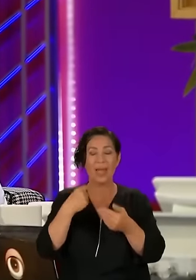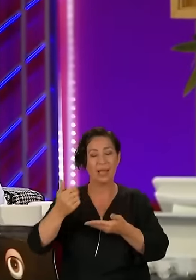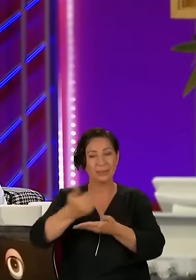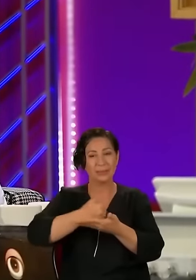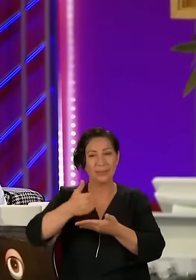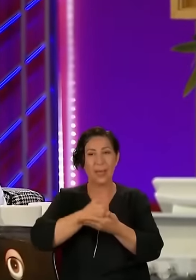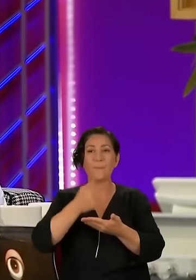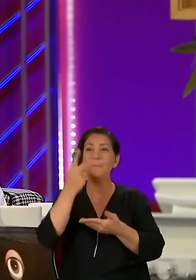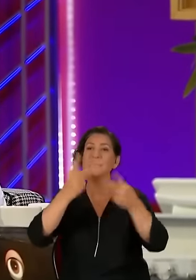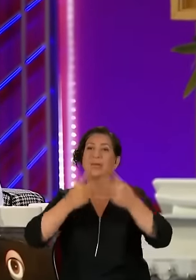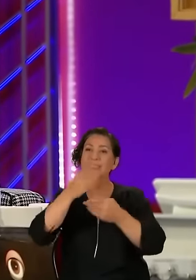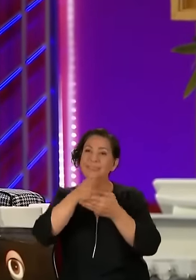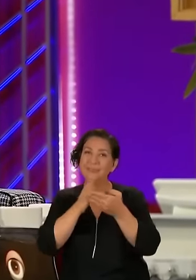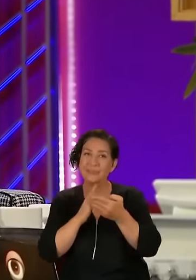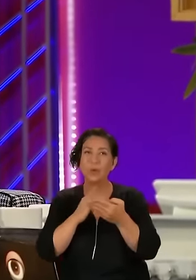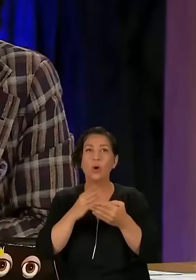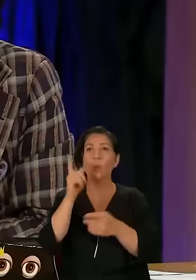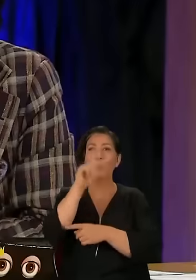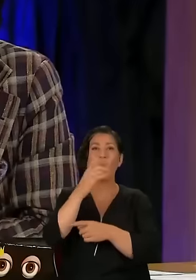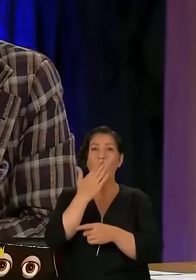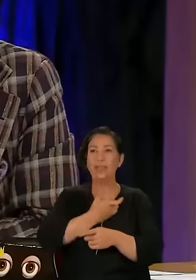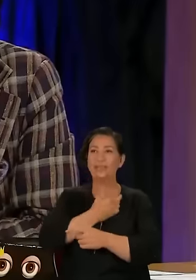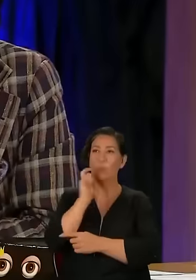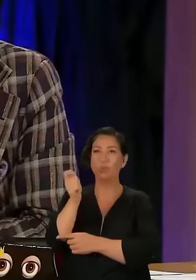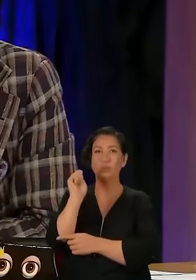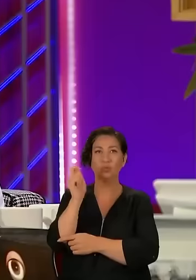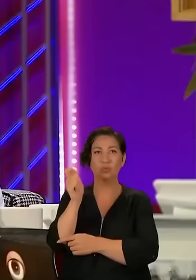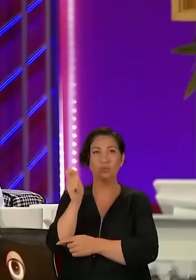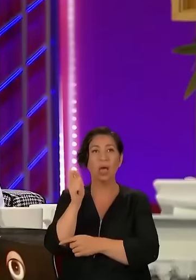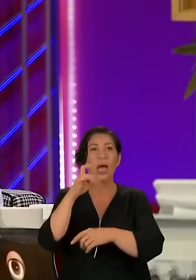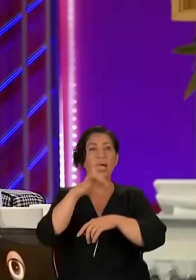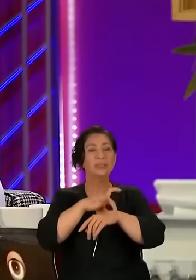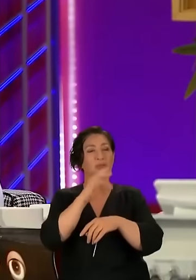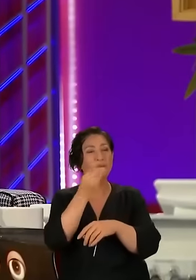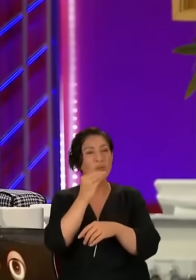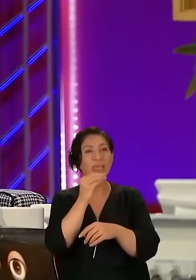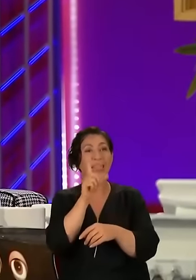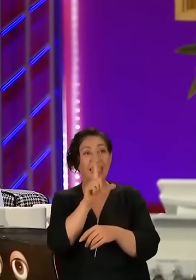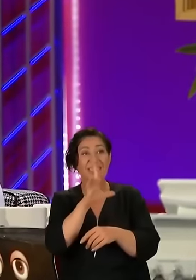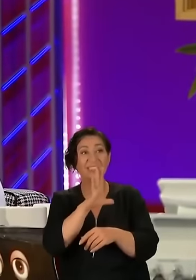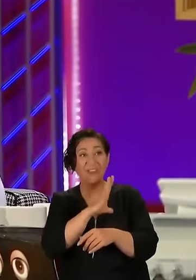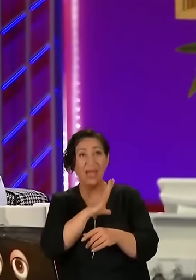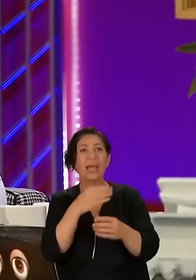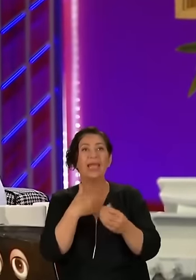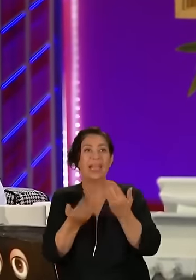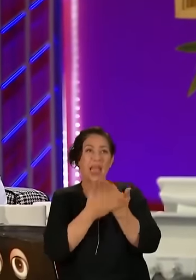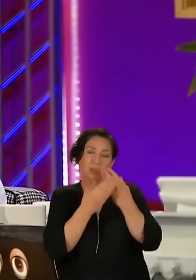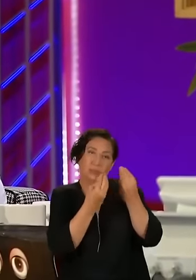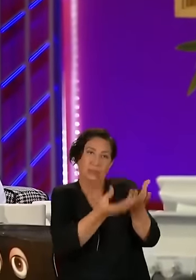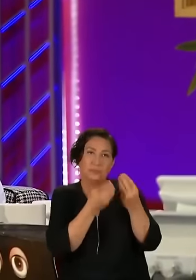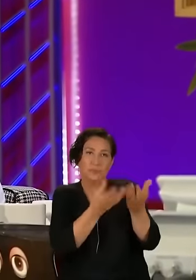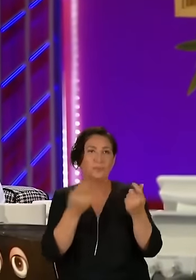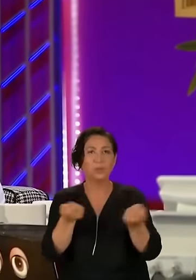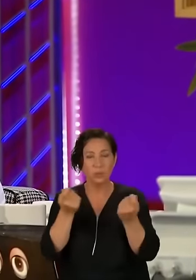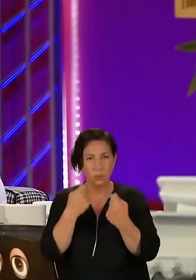kazandığım paranın belli bir bölümüyle burs veriyorum öğrencilere ve hasta çocuklara, bir ihtiyacı olan insanlara da yardımcı